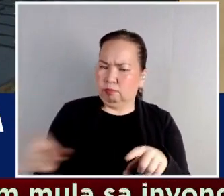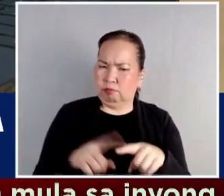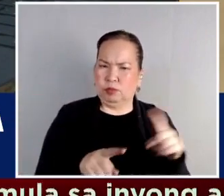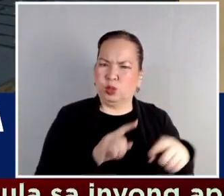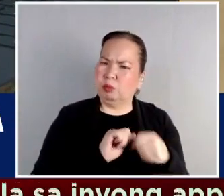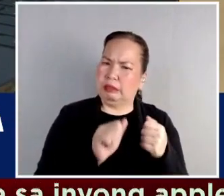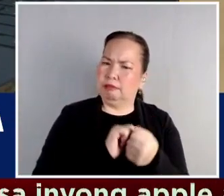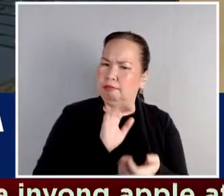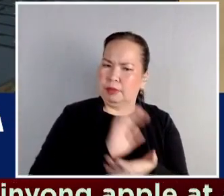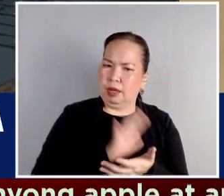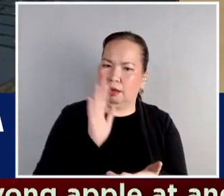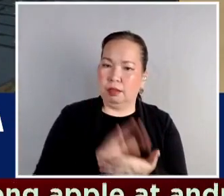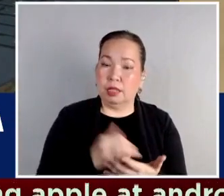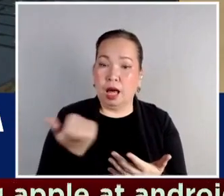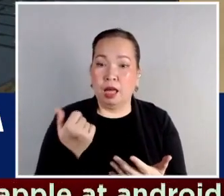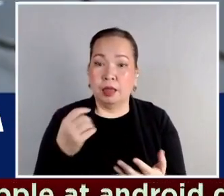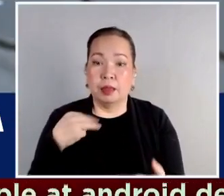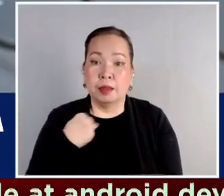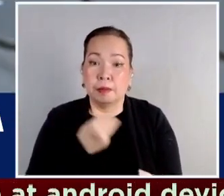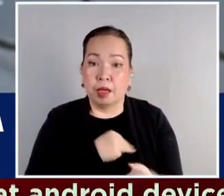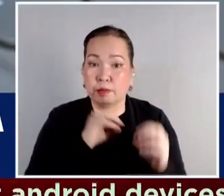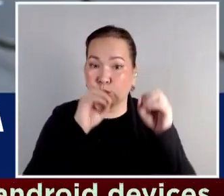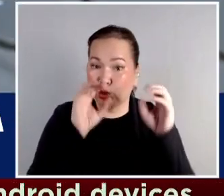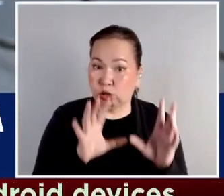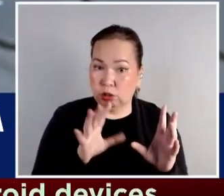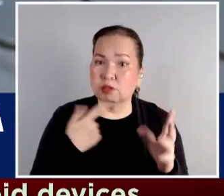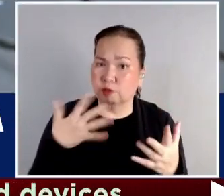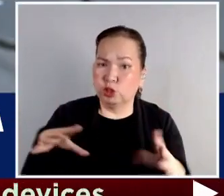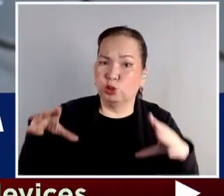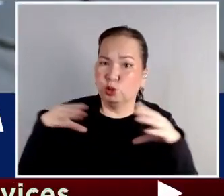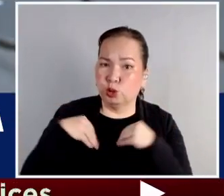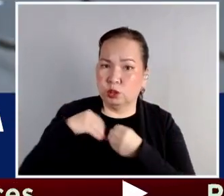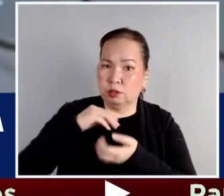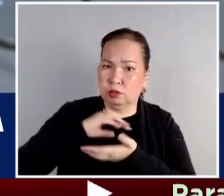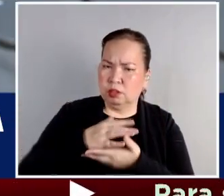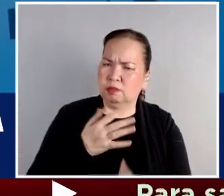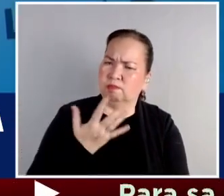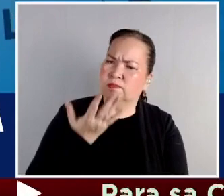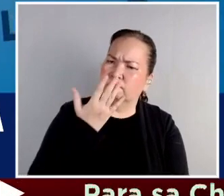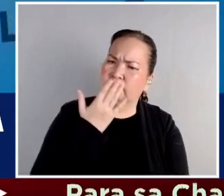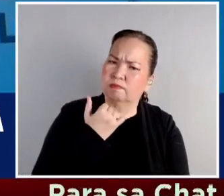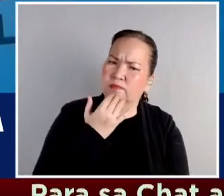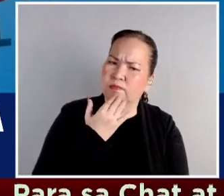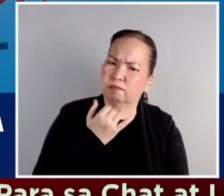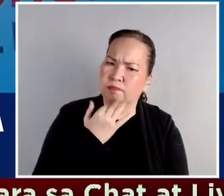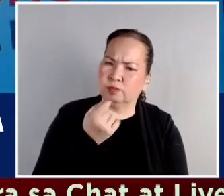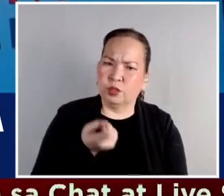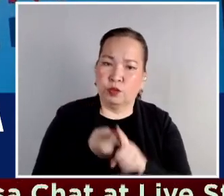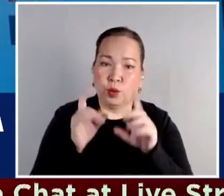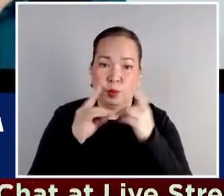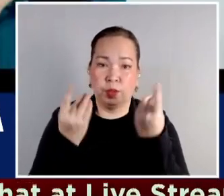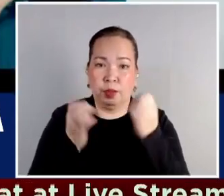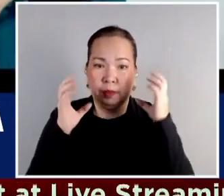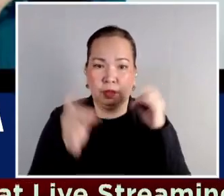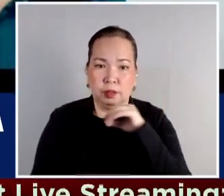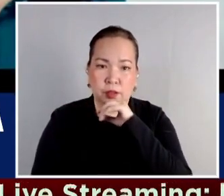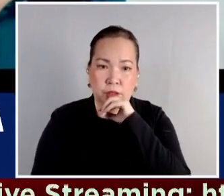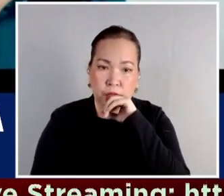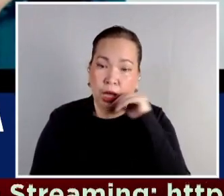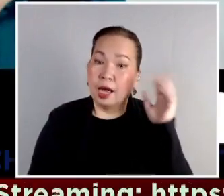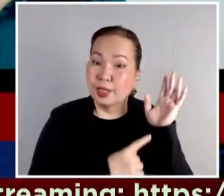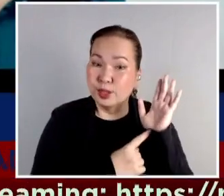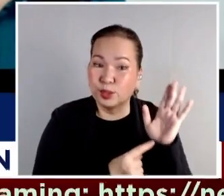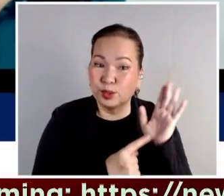Ilang miyembro rin ng Teachers Dignity Coalition ang nakatanggap din ng mga questionableng laptops mula sa DepEd. Dinedemo nga ng ating